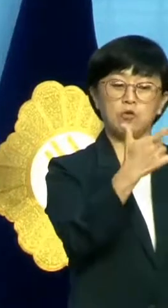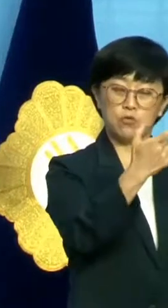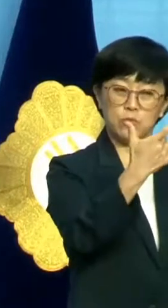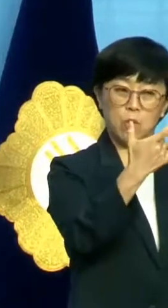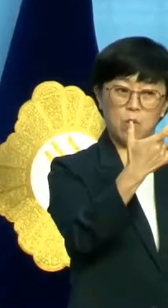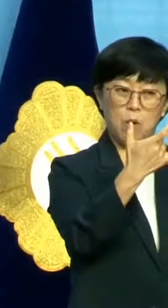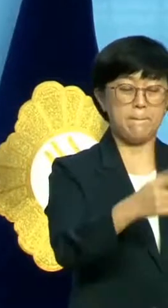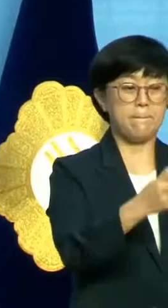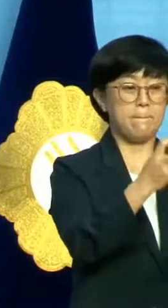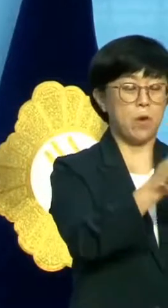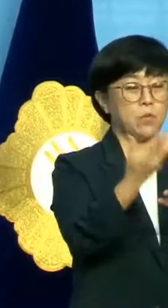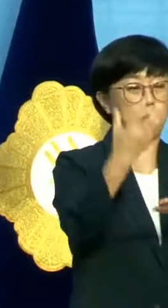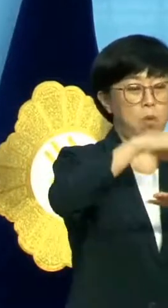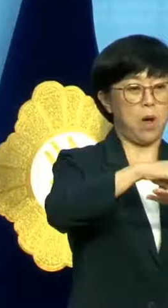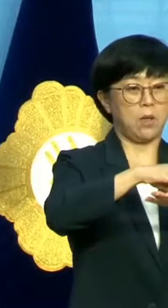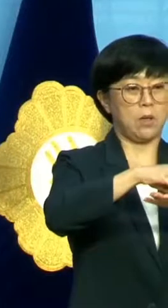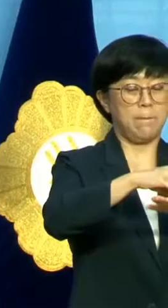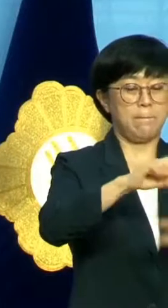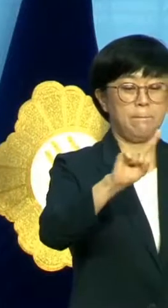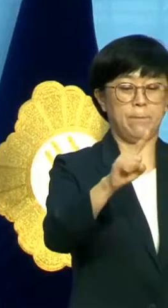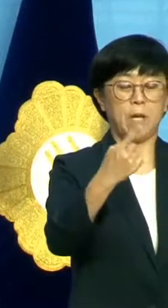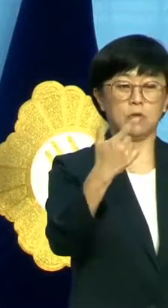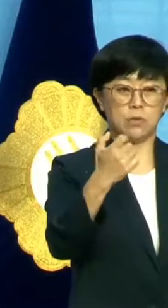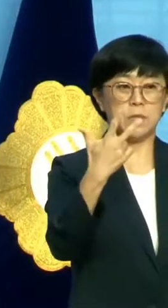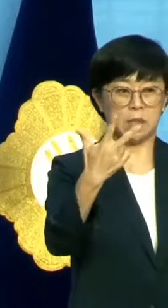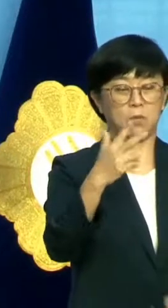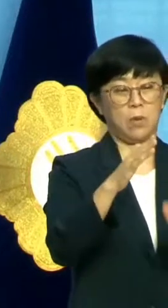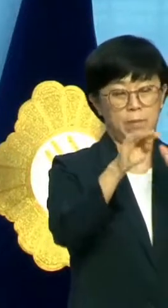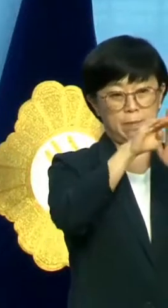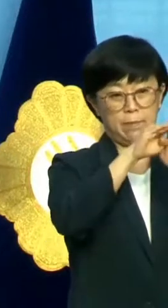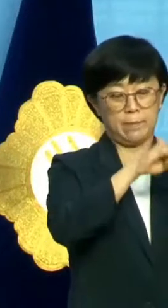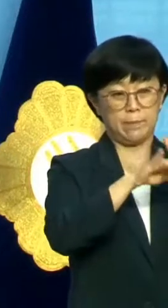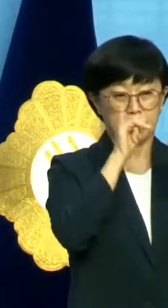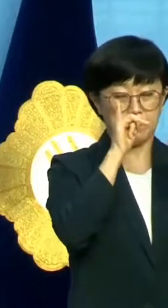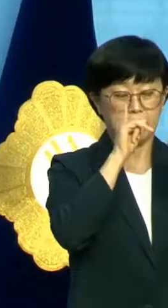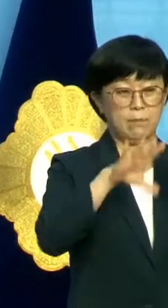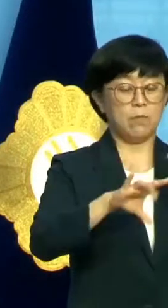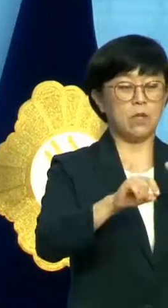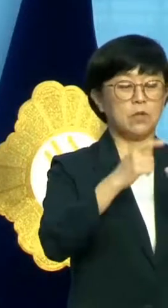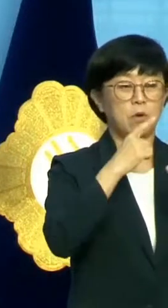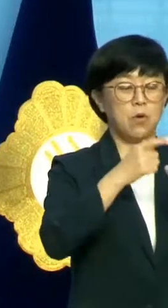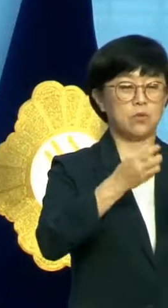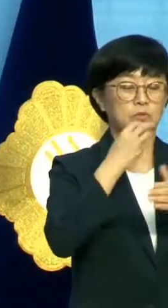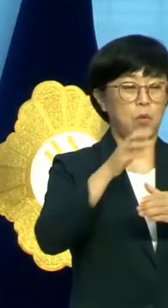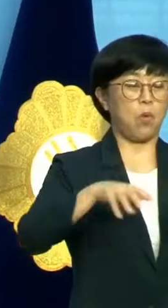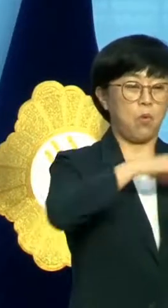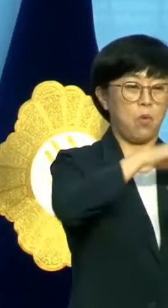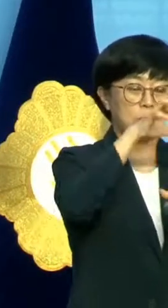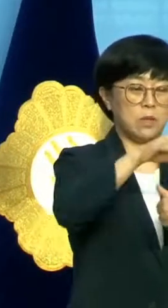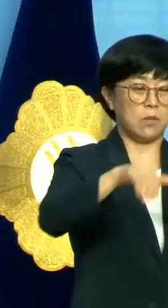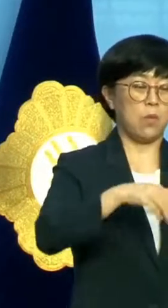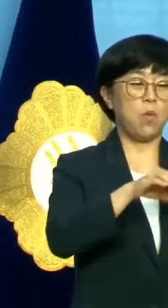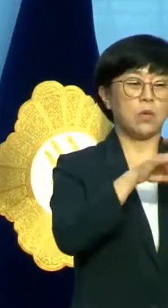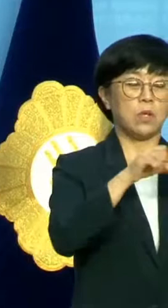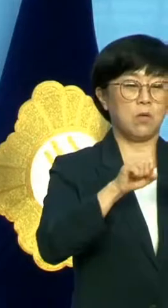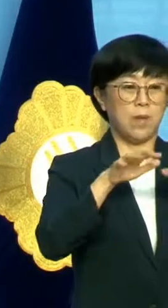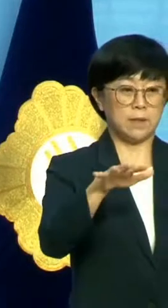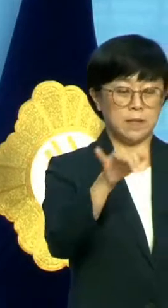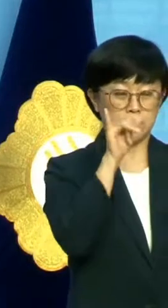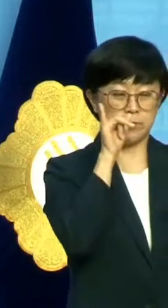6건의 법률안 을 포함하여 총 167 건입니다 먼저 수도권을 중심으로 코론 알고 가제 확산 담에